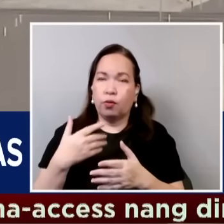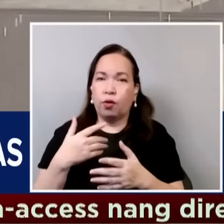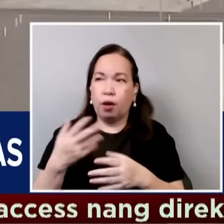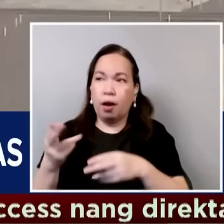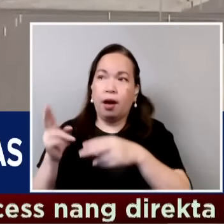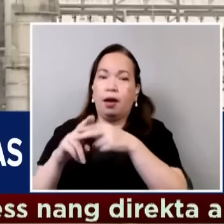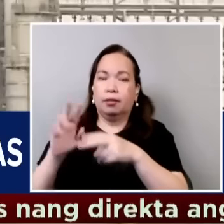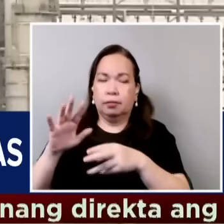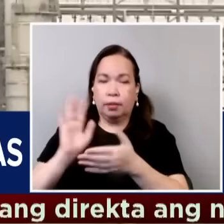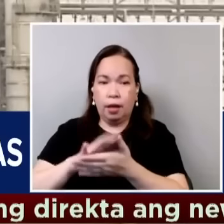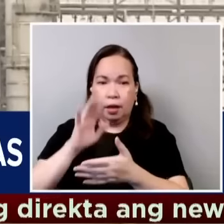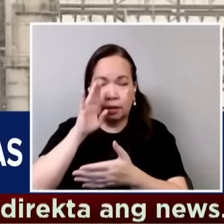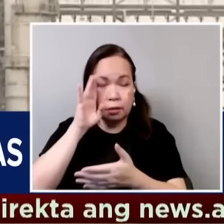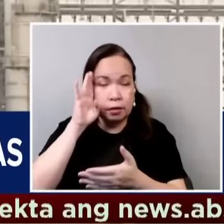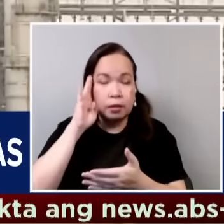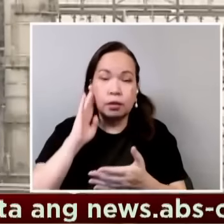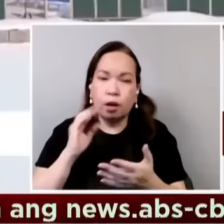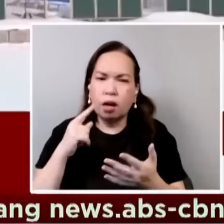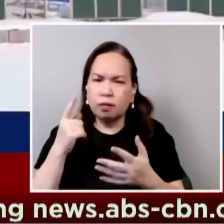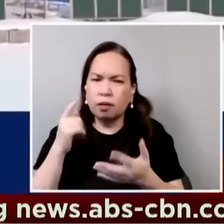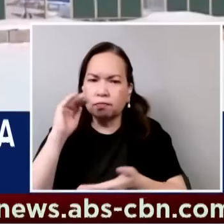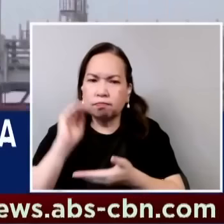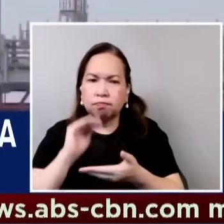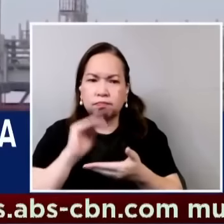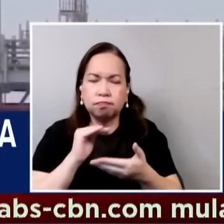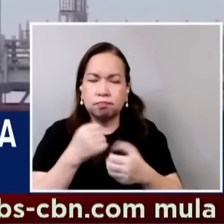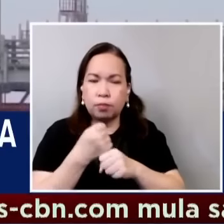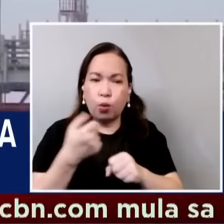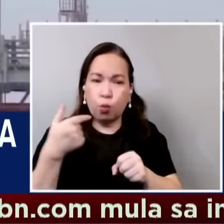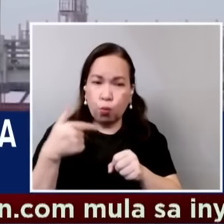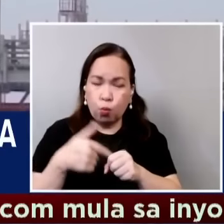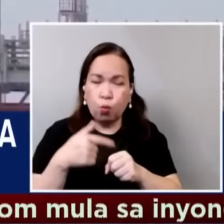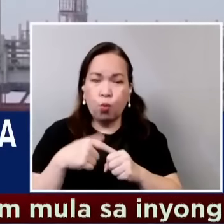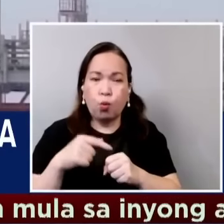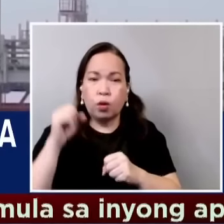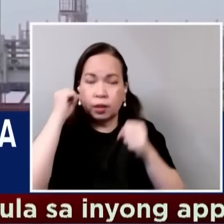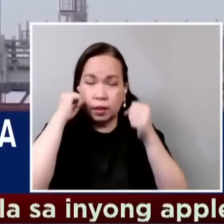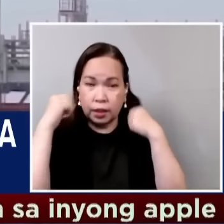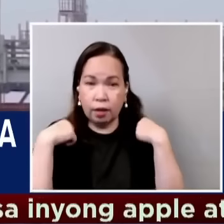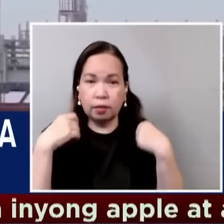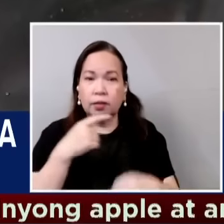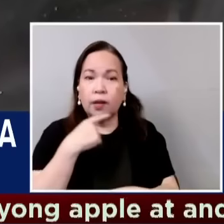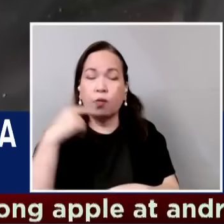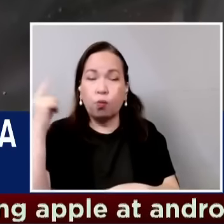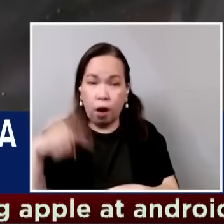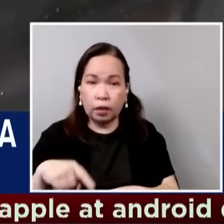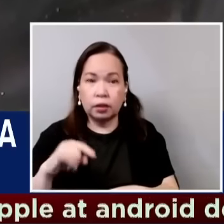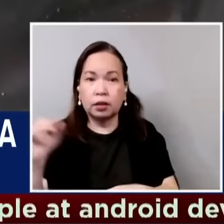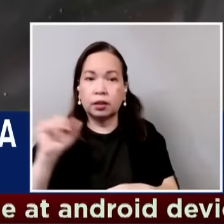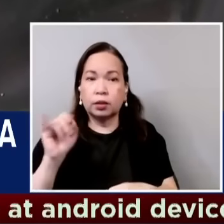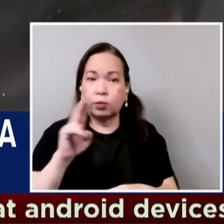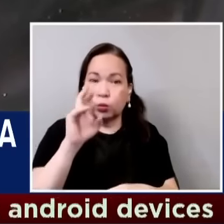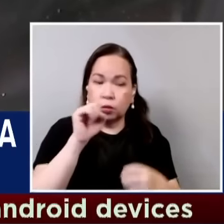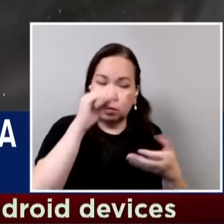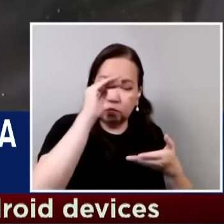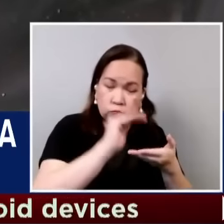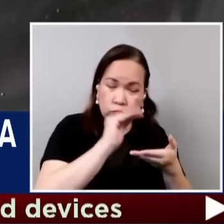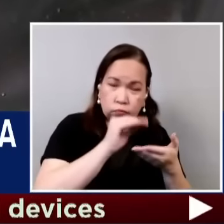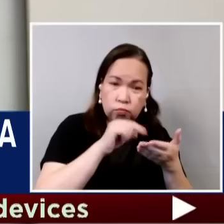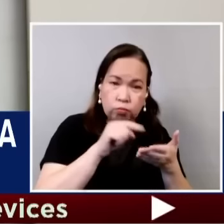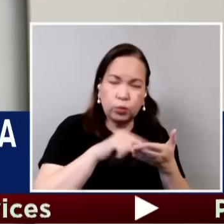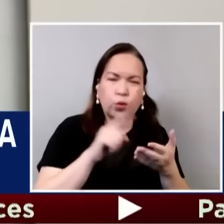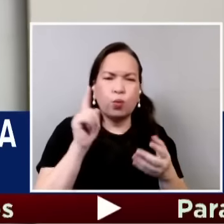sa bawas produksyon ng langis ng Saudi at Russia at pagbaba ng inventaryo ng langis ng US, may isa pang dahilan kaya